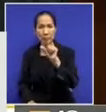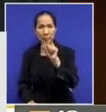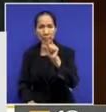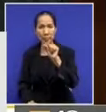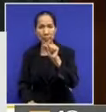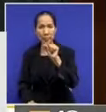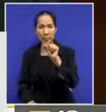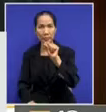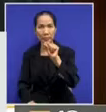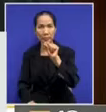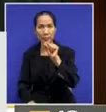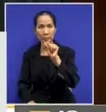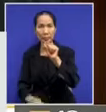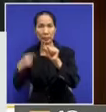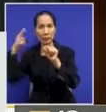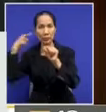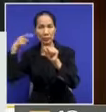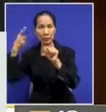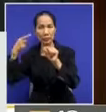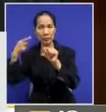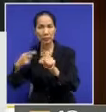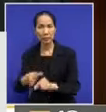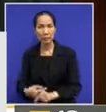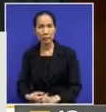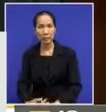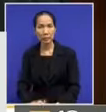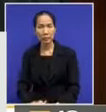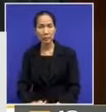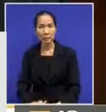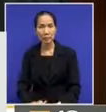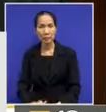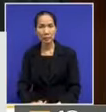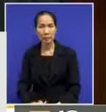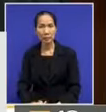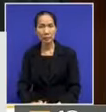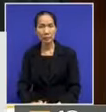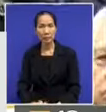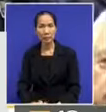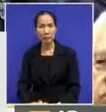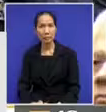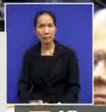20นางกันตะวันตันเถียน